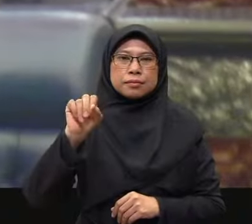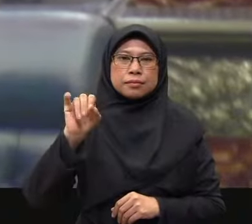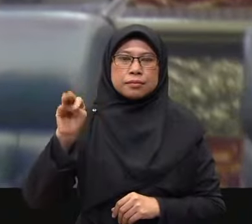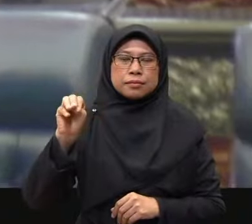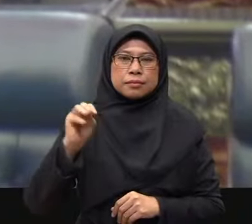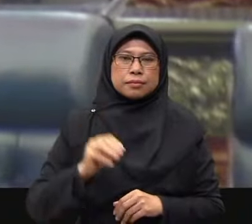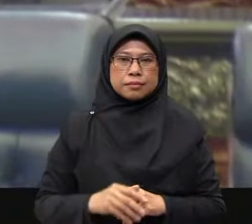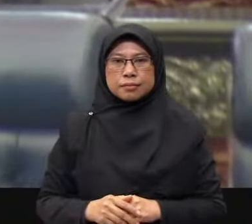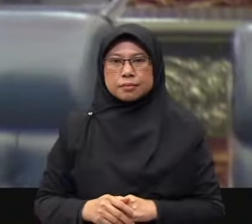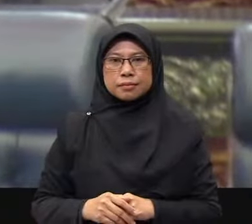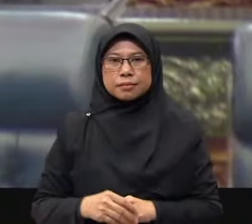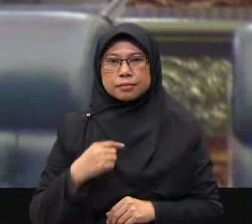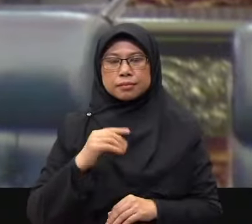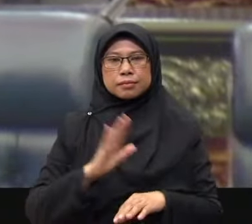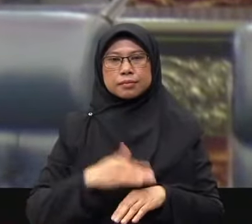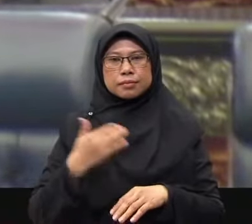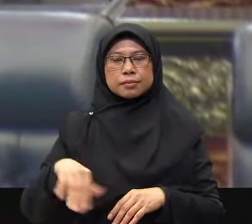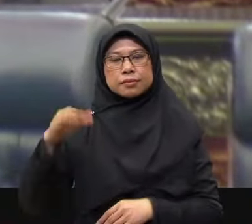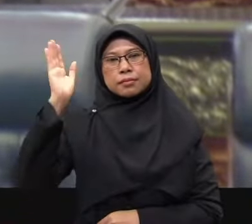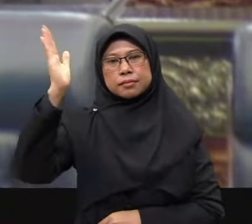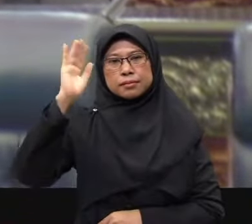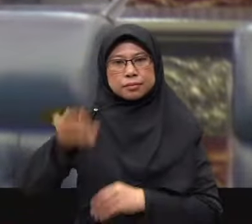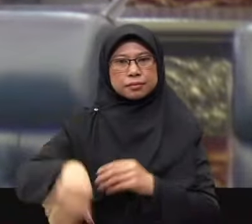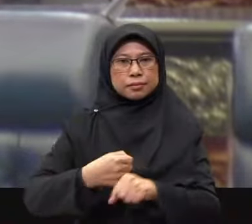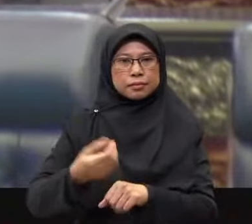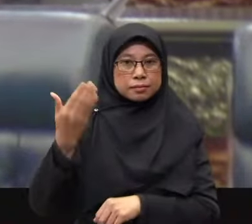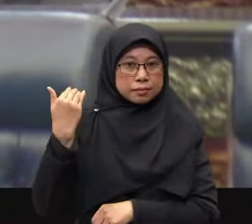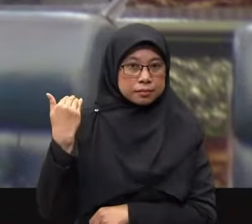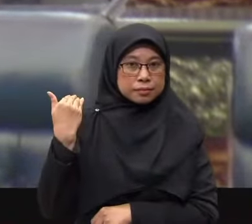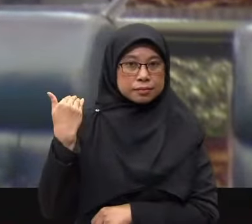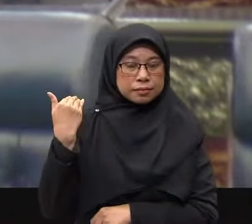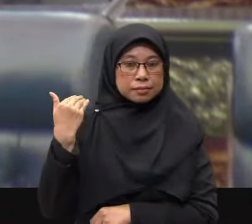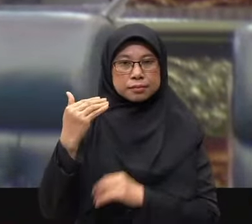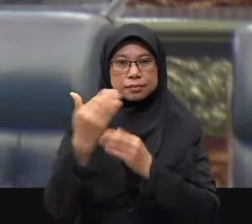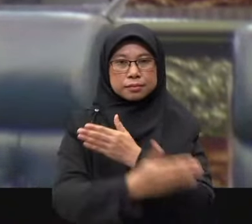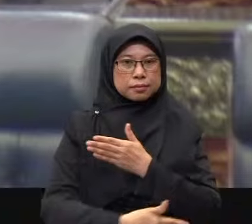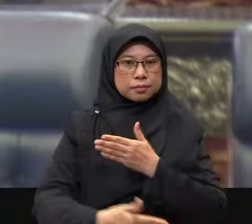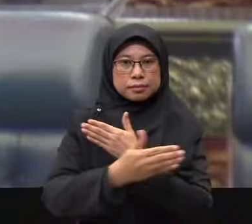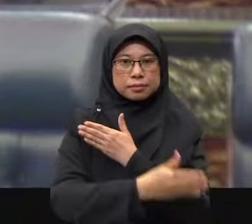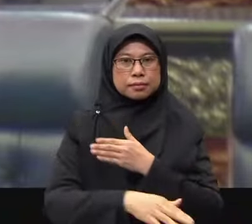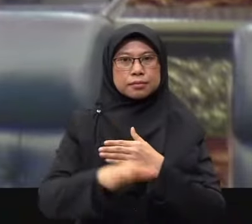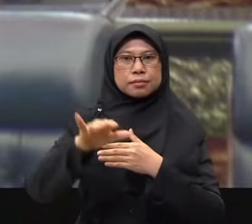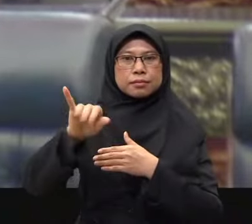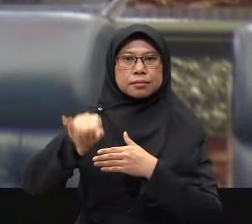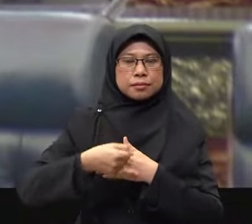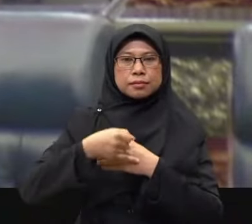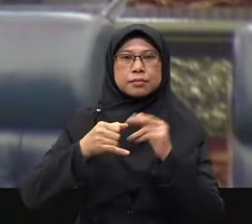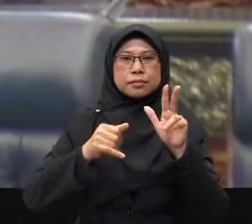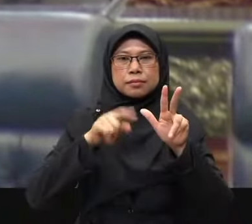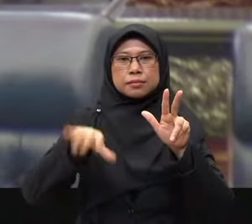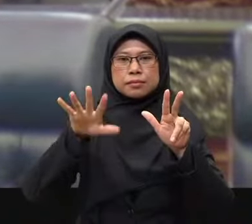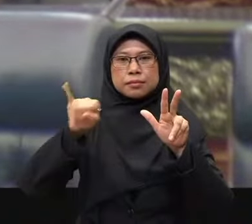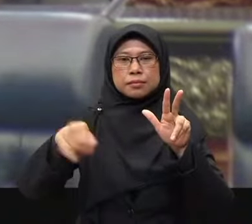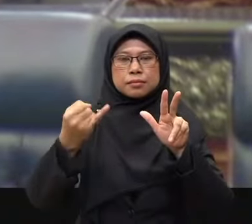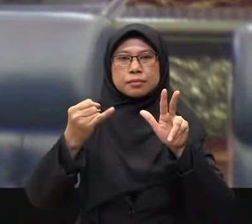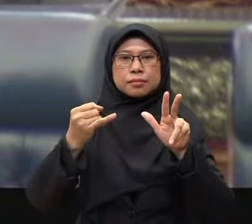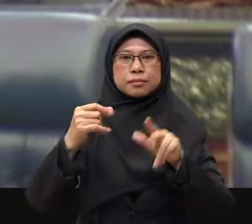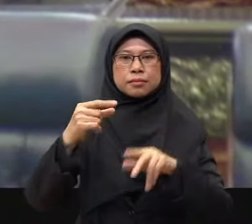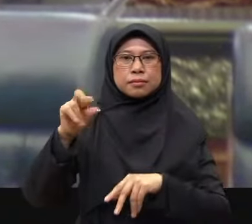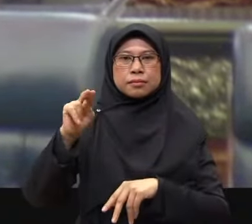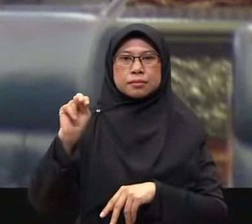bogisim saya pernah bahas tahun lepas bahawa negara mengimpimport lebih kurang 3.5 juta